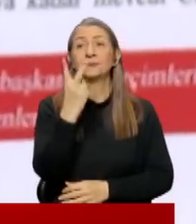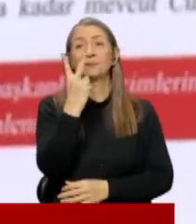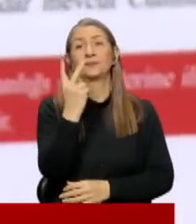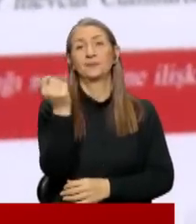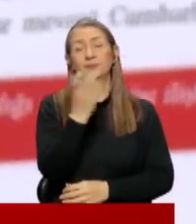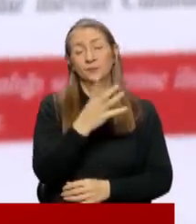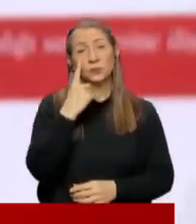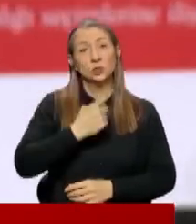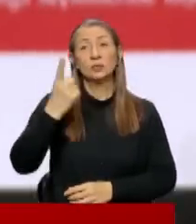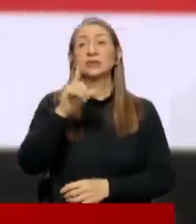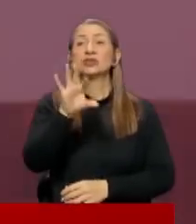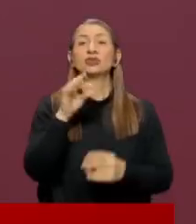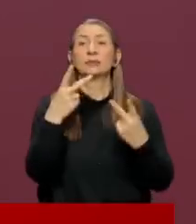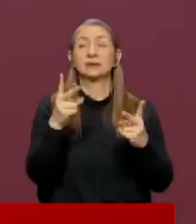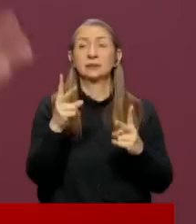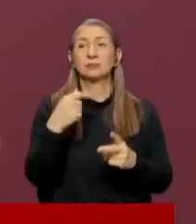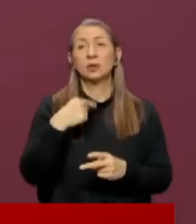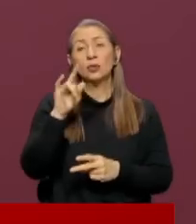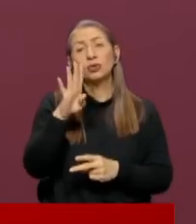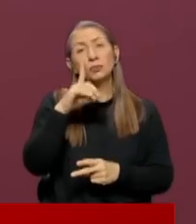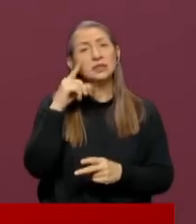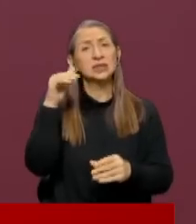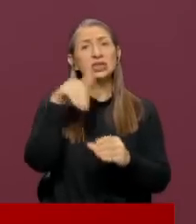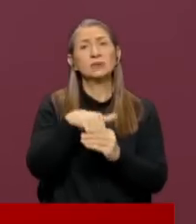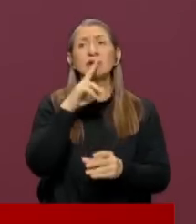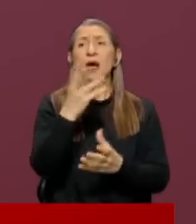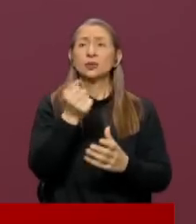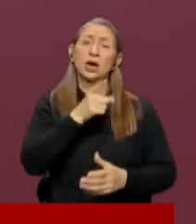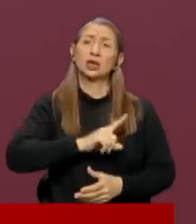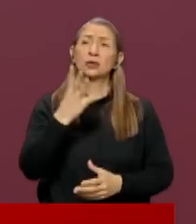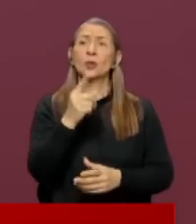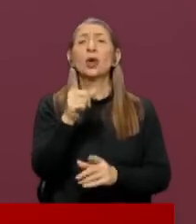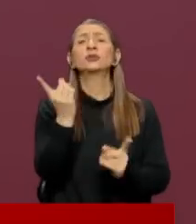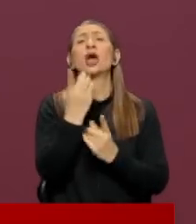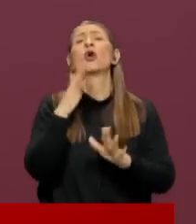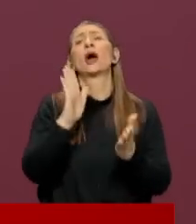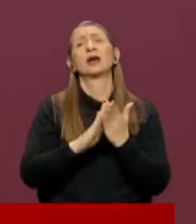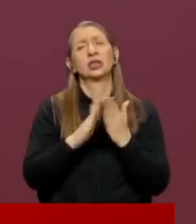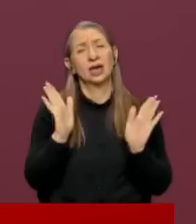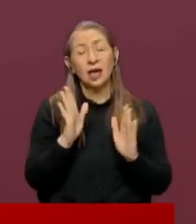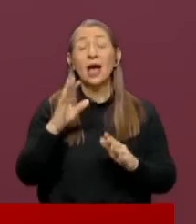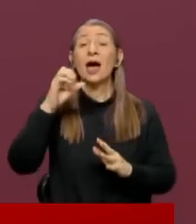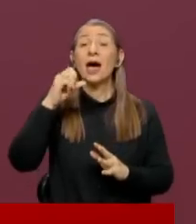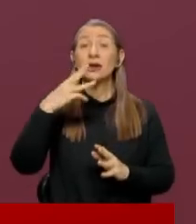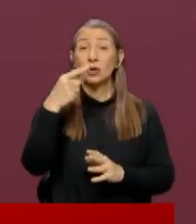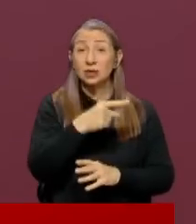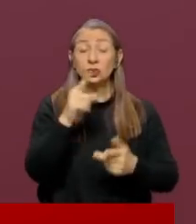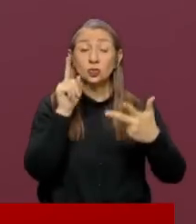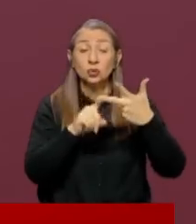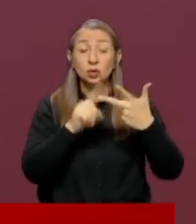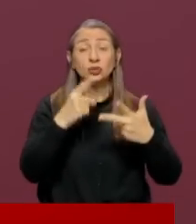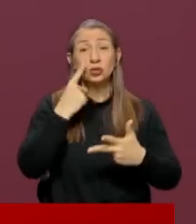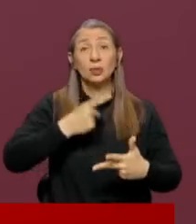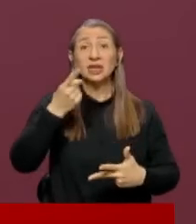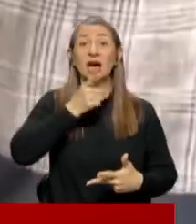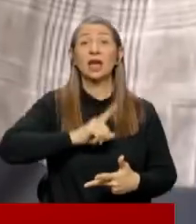2 defa Cumhurbaşkanı seçilebilir. Ben 14 Mayıs'ta seçim kararı aldım. Aday olacağım. Öyle yağma yok arkadaşlar. Tayyip Erdoğan. Üçüncü kez